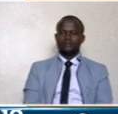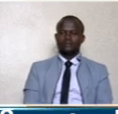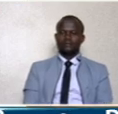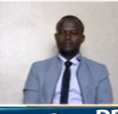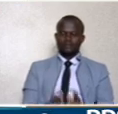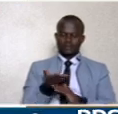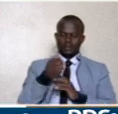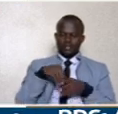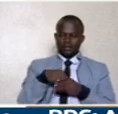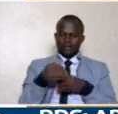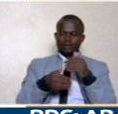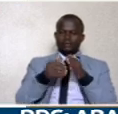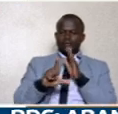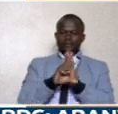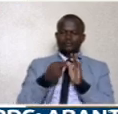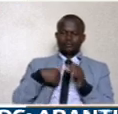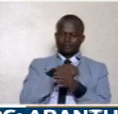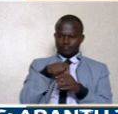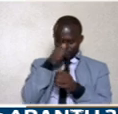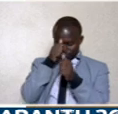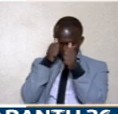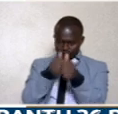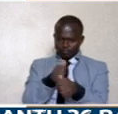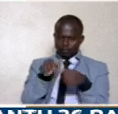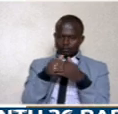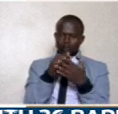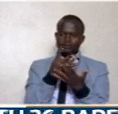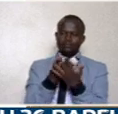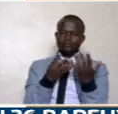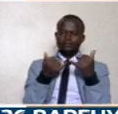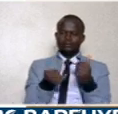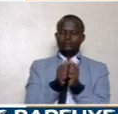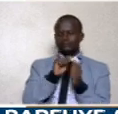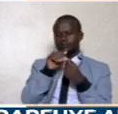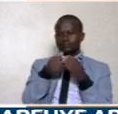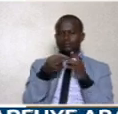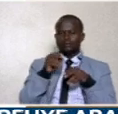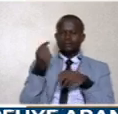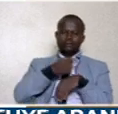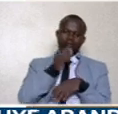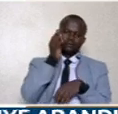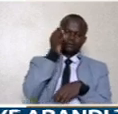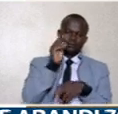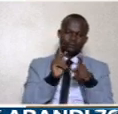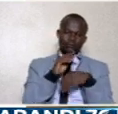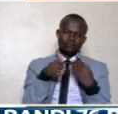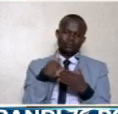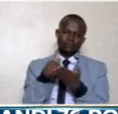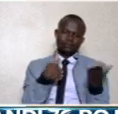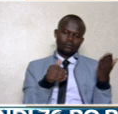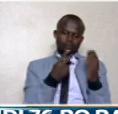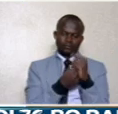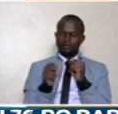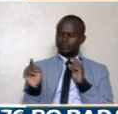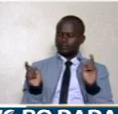Binyuze mu nzira z'amategeko tugomba kubahiriza kubafunzwe ubu n'abandi byabaho mu minsi iri imbere, buri wese ku mpande